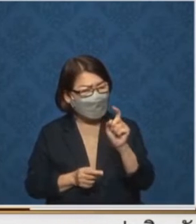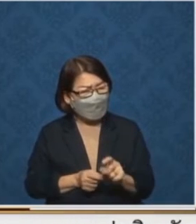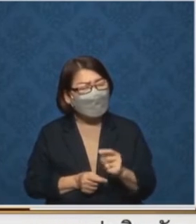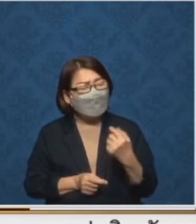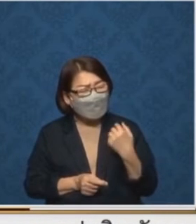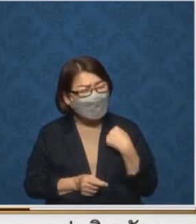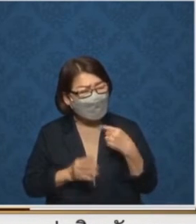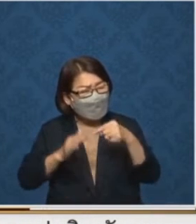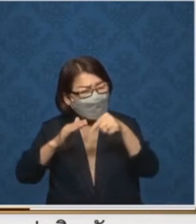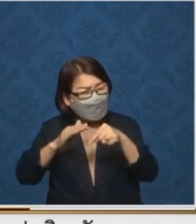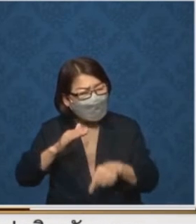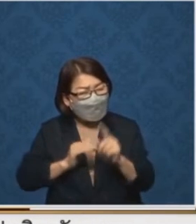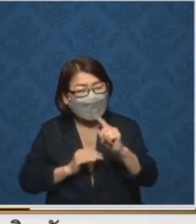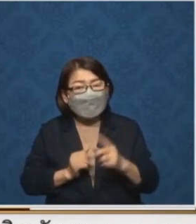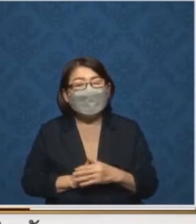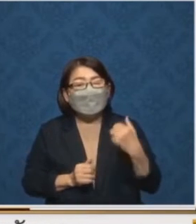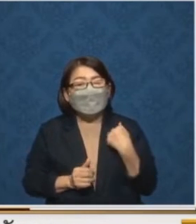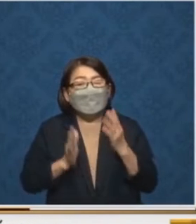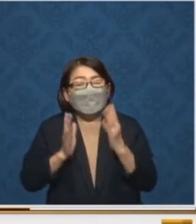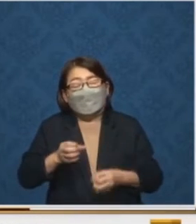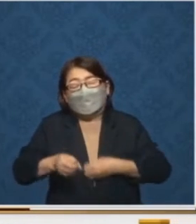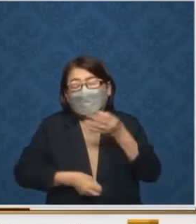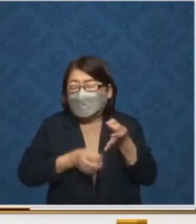รม laughก็ไม่ให้ผ่านมาตรฐาน zm focusing on